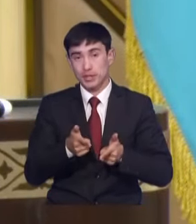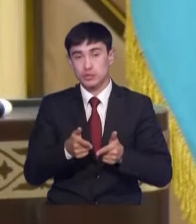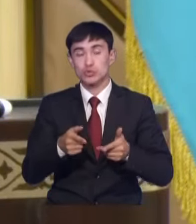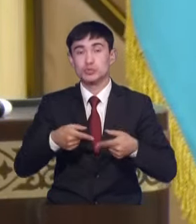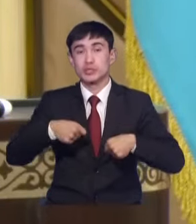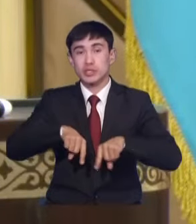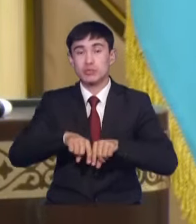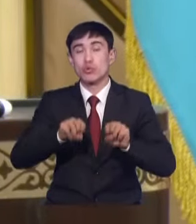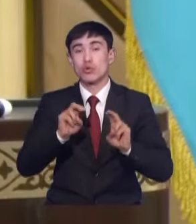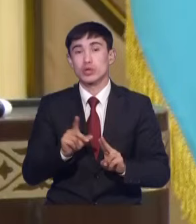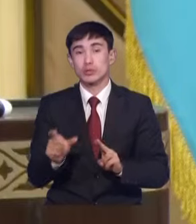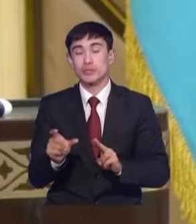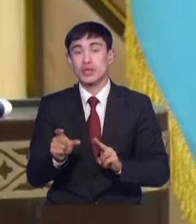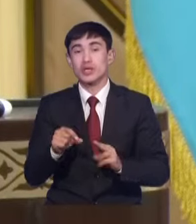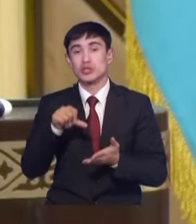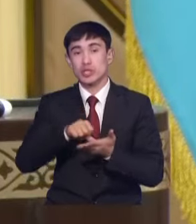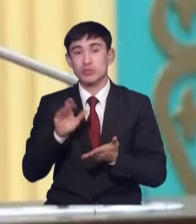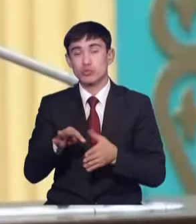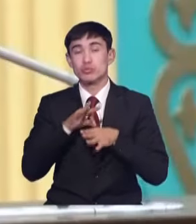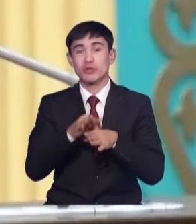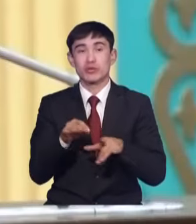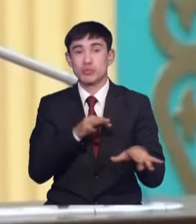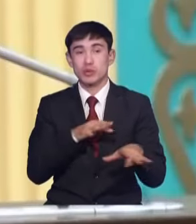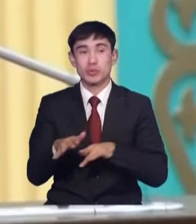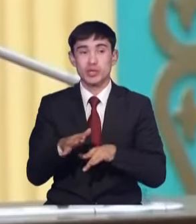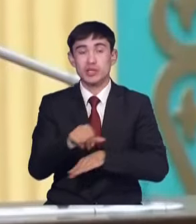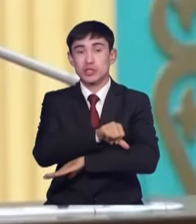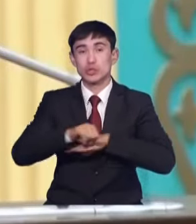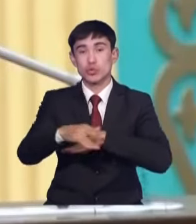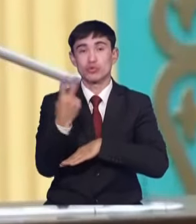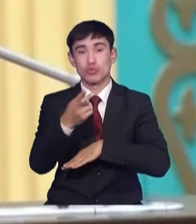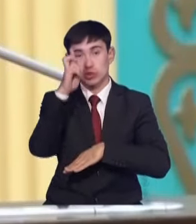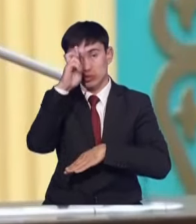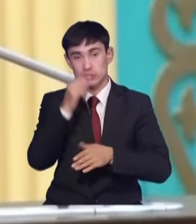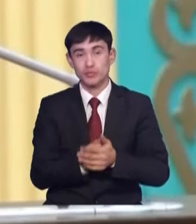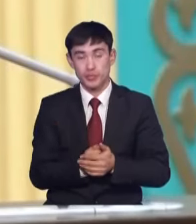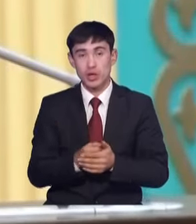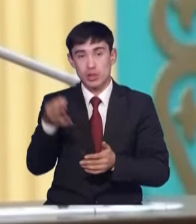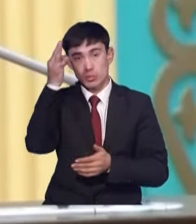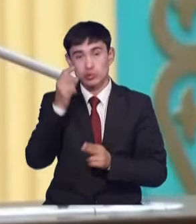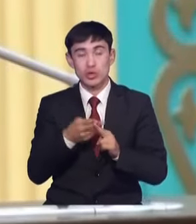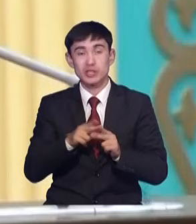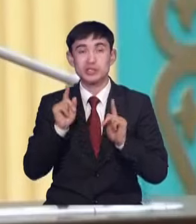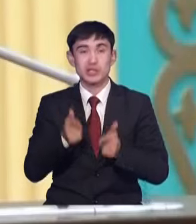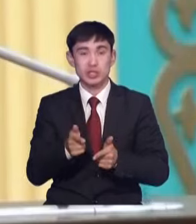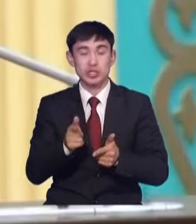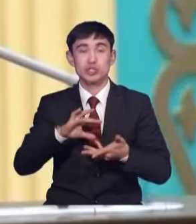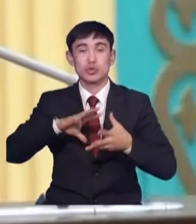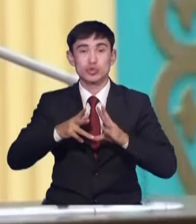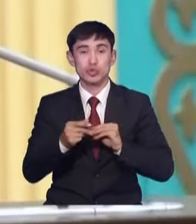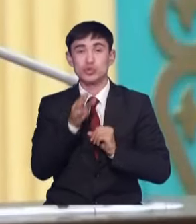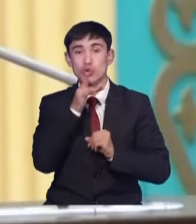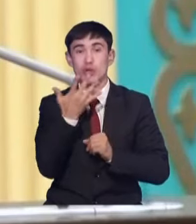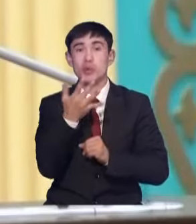с уполномоченными органами её члены будут проводить мероприятия на территории двух государств напомню что данное соглашение заключено